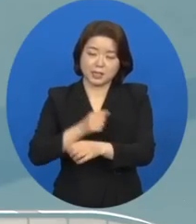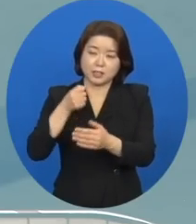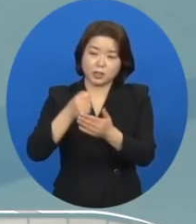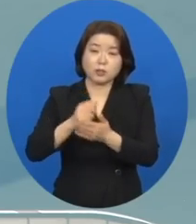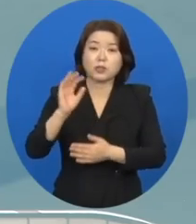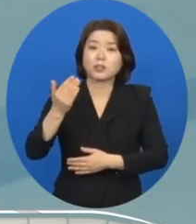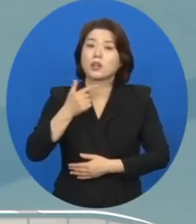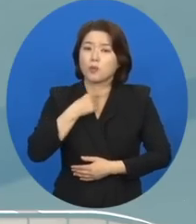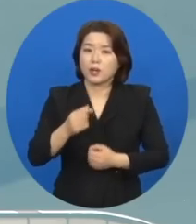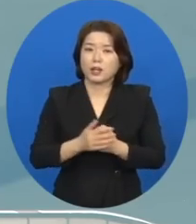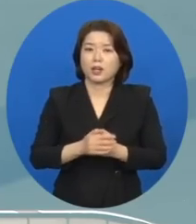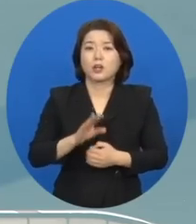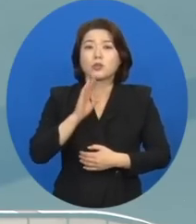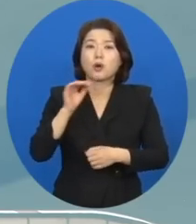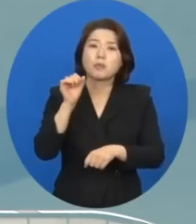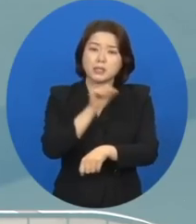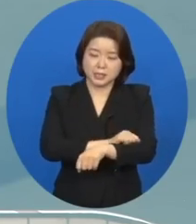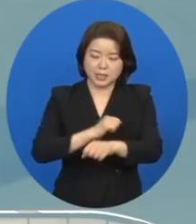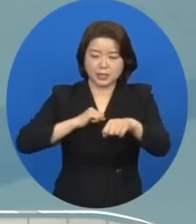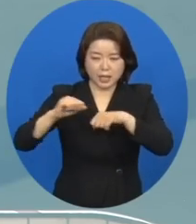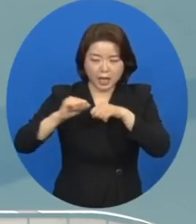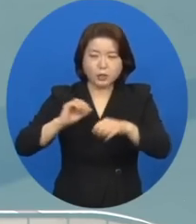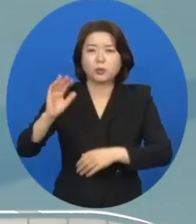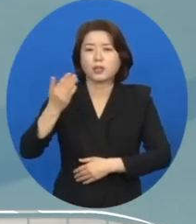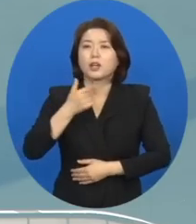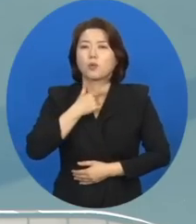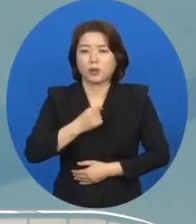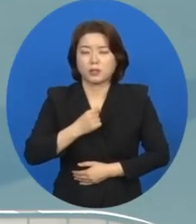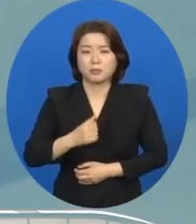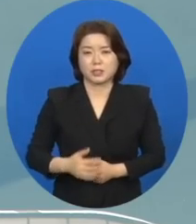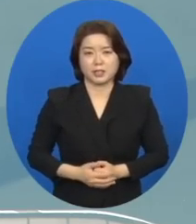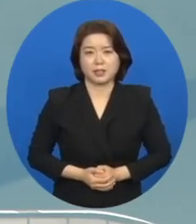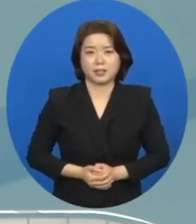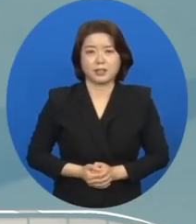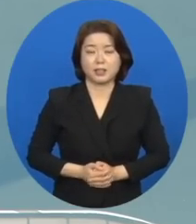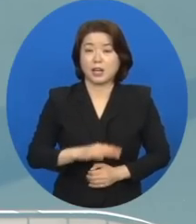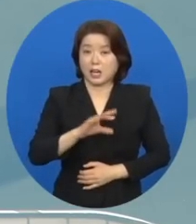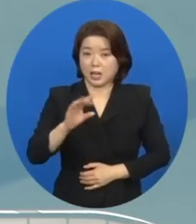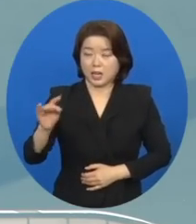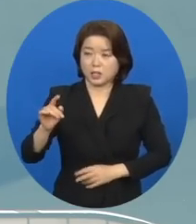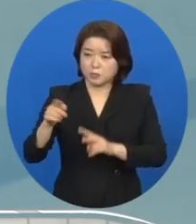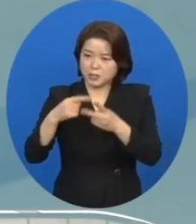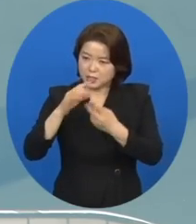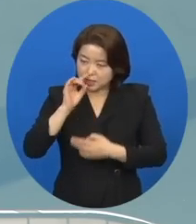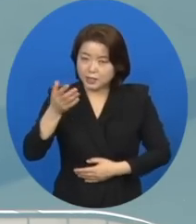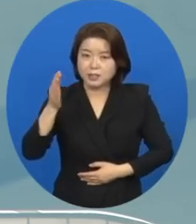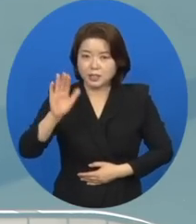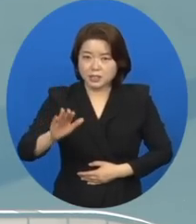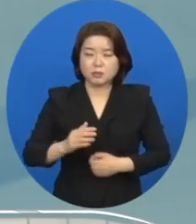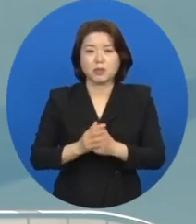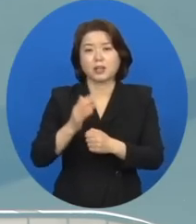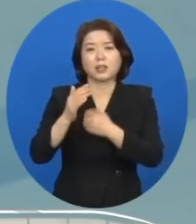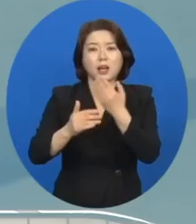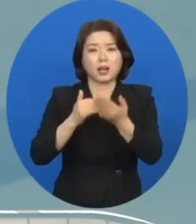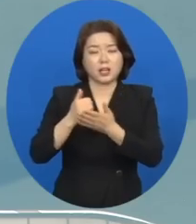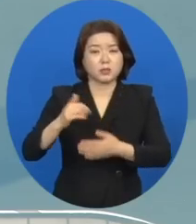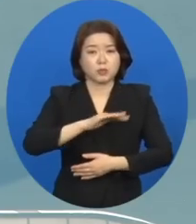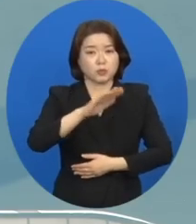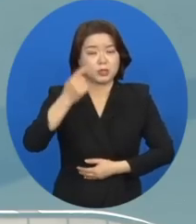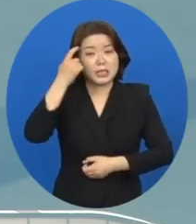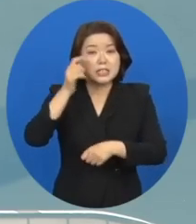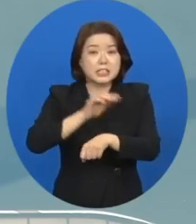원하고, 너무 잘했다라는 행동이 되기를 원합니다. 때로는 이해가 안 돼도 하나님은 우리의